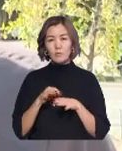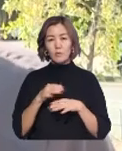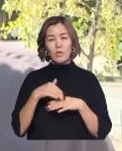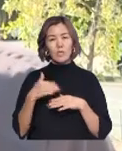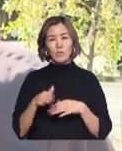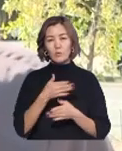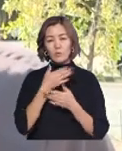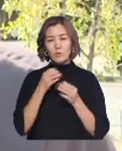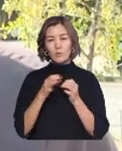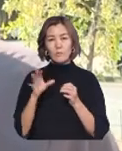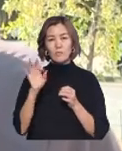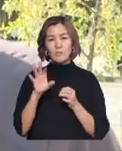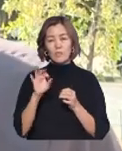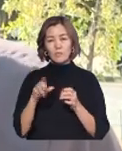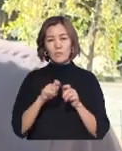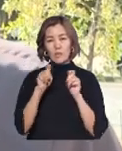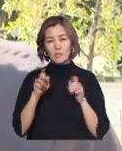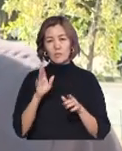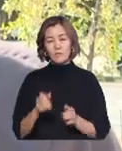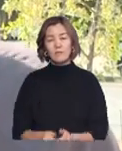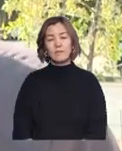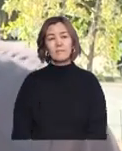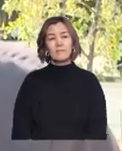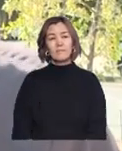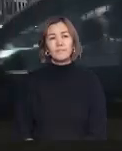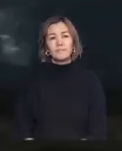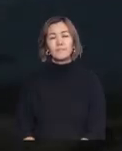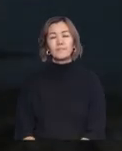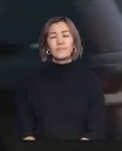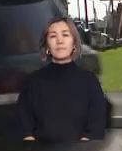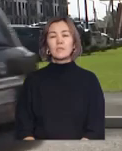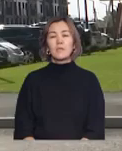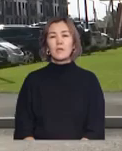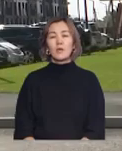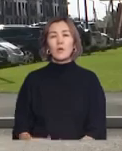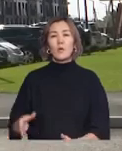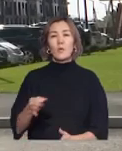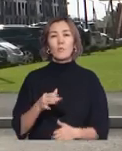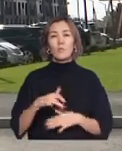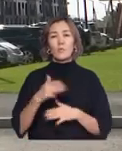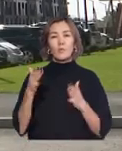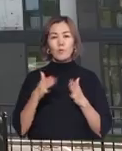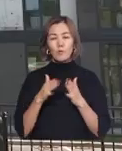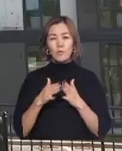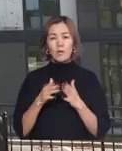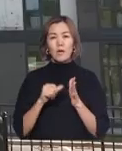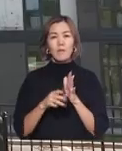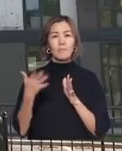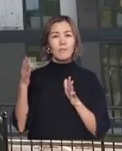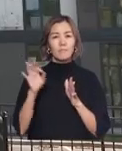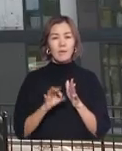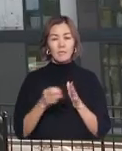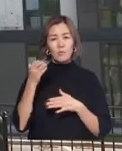жоқ, 15 қазанда нысан пайдалануға беріледі. Айта кетсек, облысымыздағы көпқабатты тұрғын үйлердің